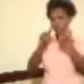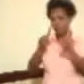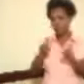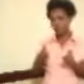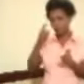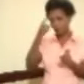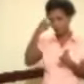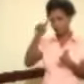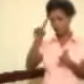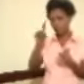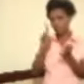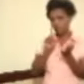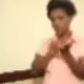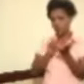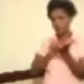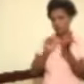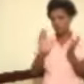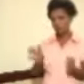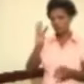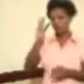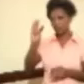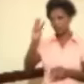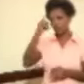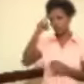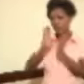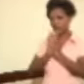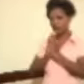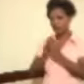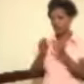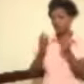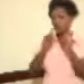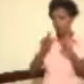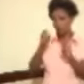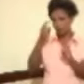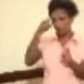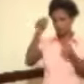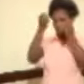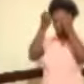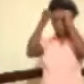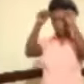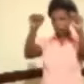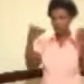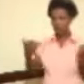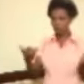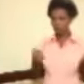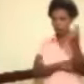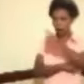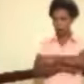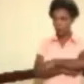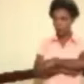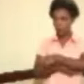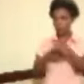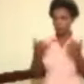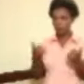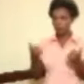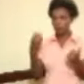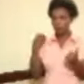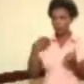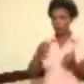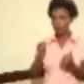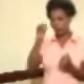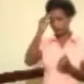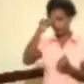quatre journalistes, pardon, qui pourraient avoir occasion pour y poser question à deux candidats qui avec nous jeudi. Comme d'habitude, nous avons minutage,